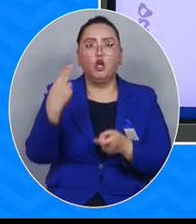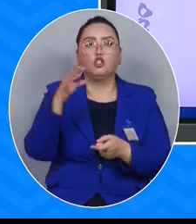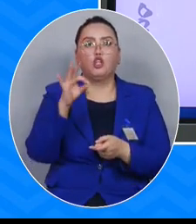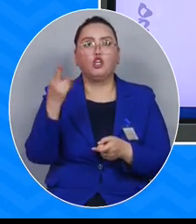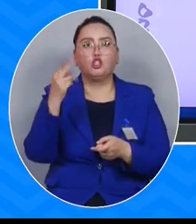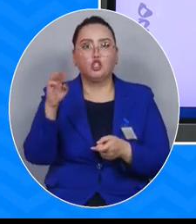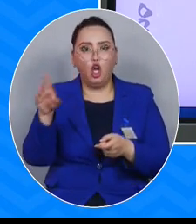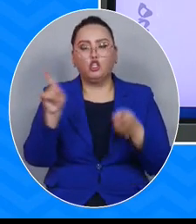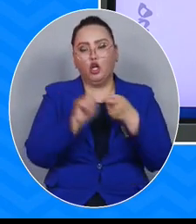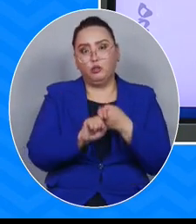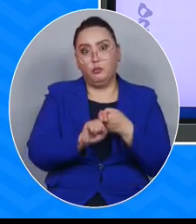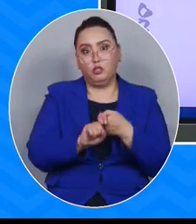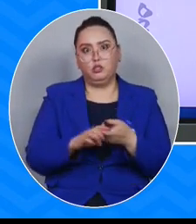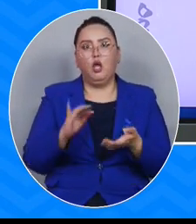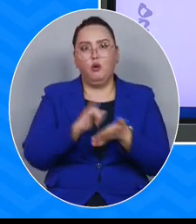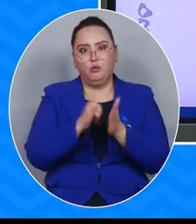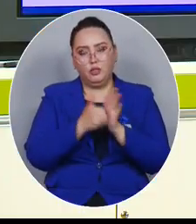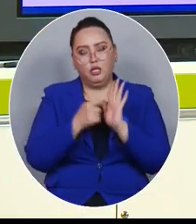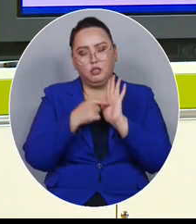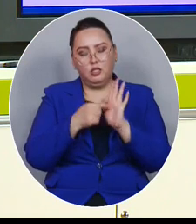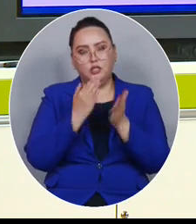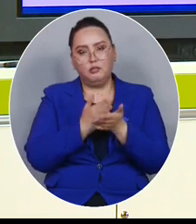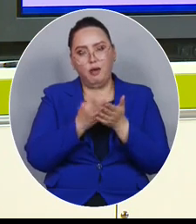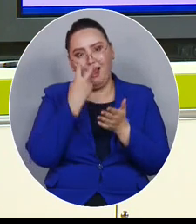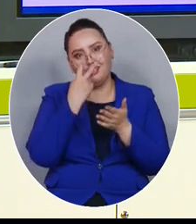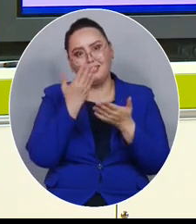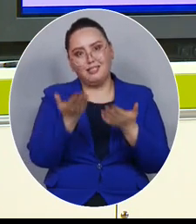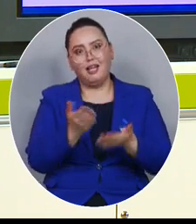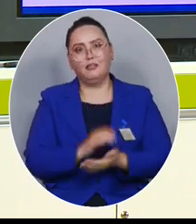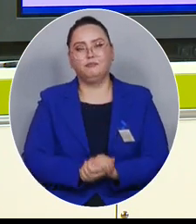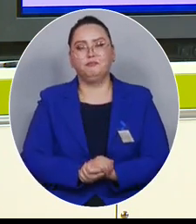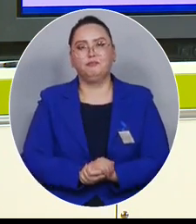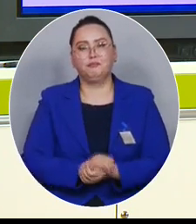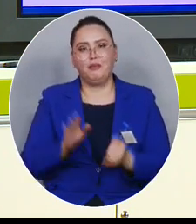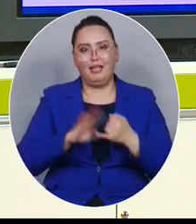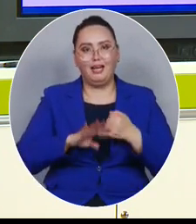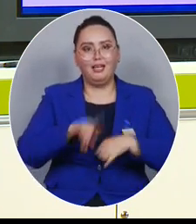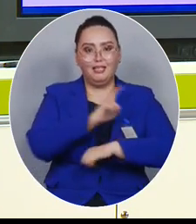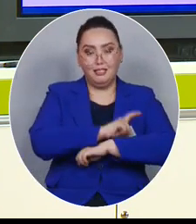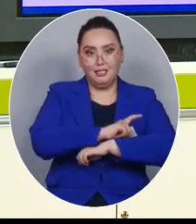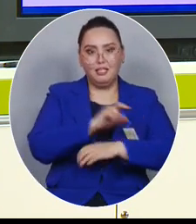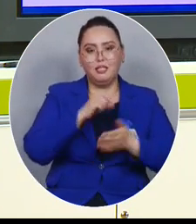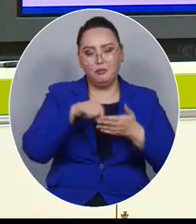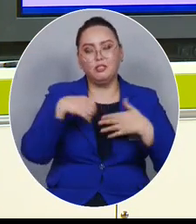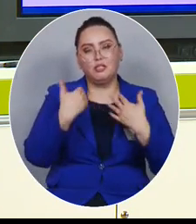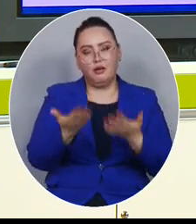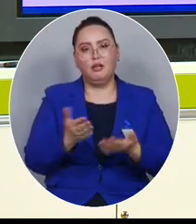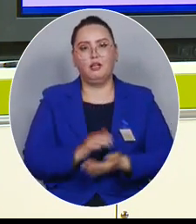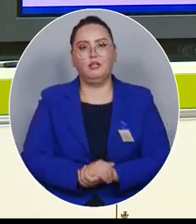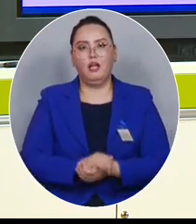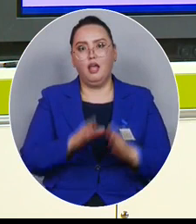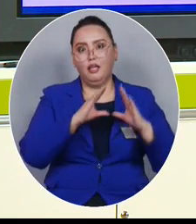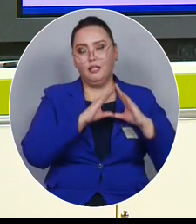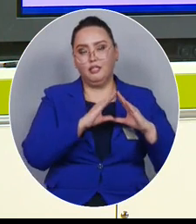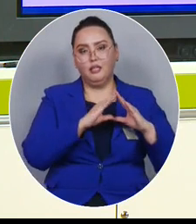айлхолуу, заоан гэд дараан таныр өрсөлөөлээд гадад толбоос дотоо толбоос энэ талар оснылээн сайнсуудлж тэндэглээрэй өхтөөдэй, заоан гэд гэрэйн